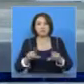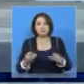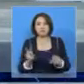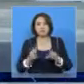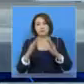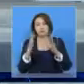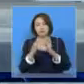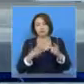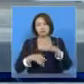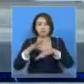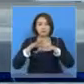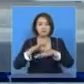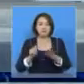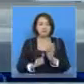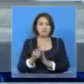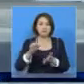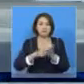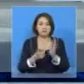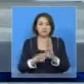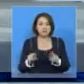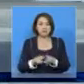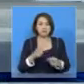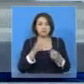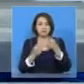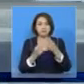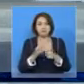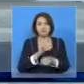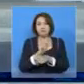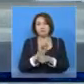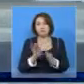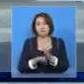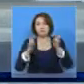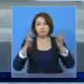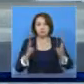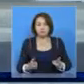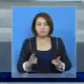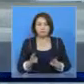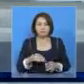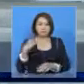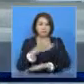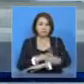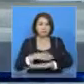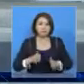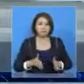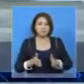сопровождать учащихся начальных классов таким образом закреплять у детей навыки безопасного поведения на улице